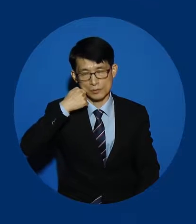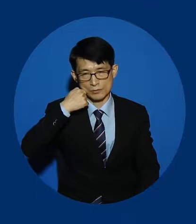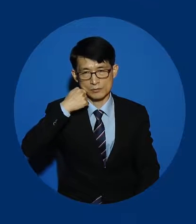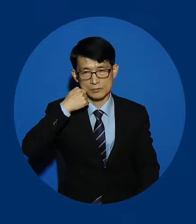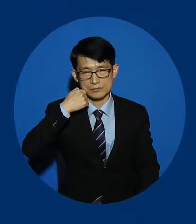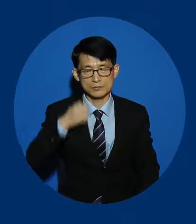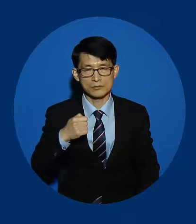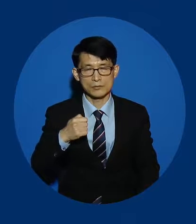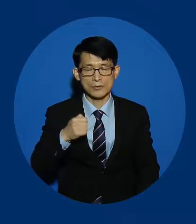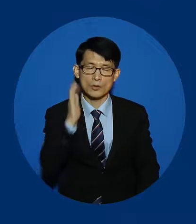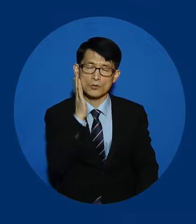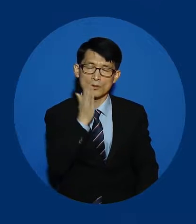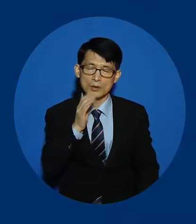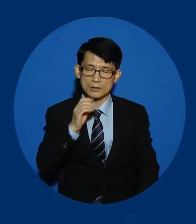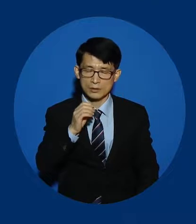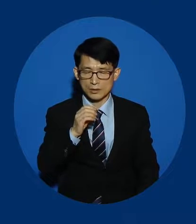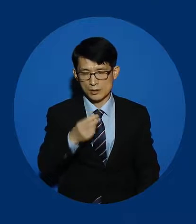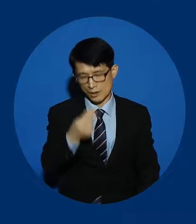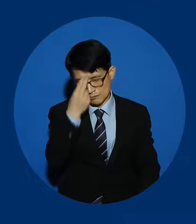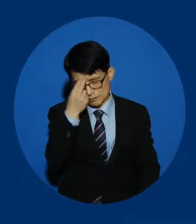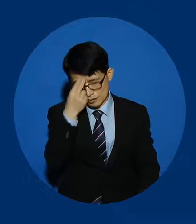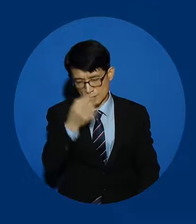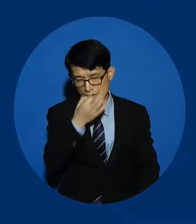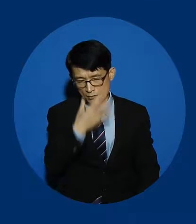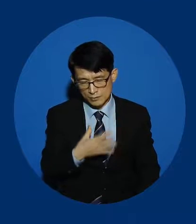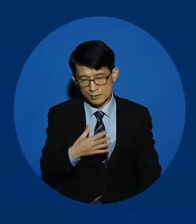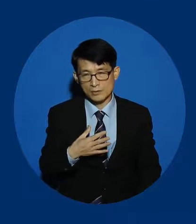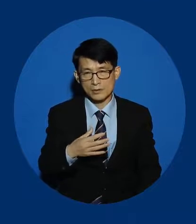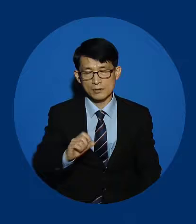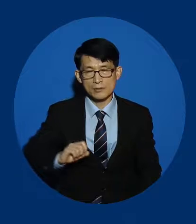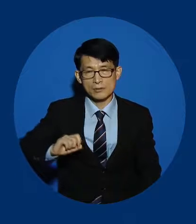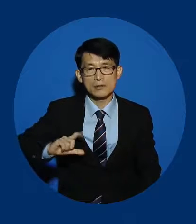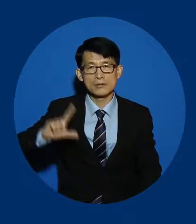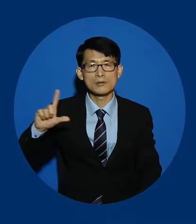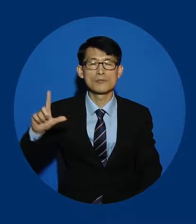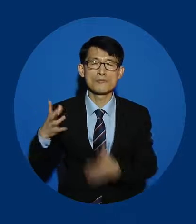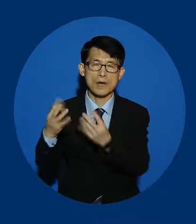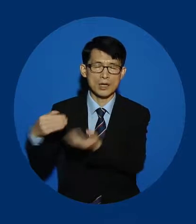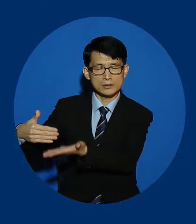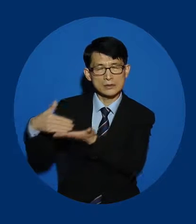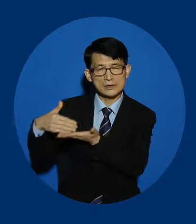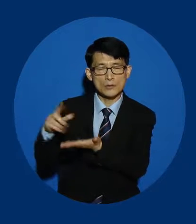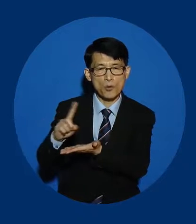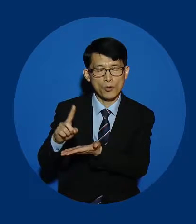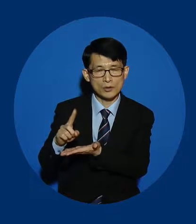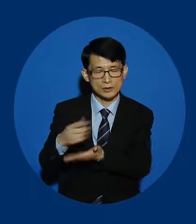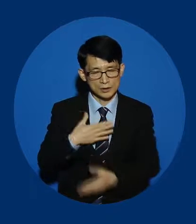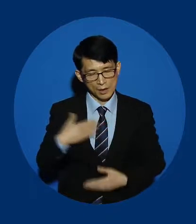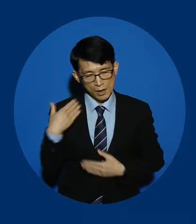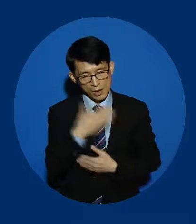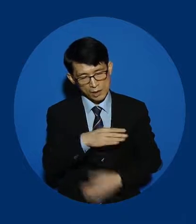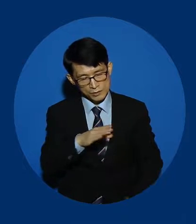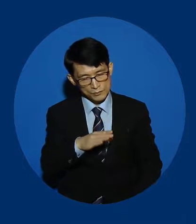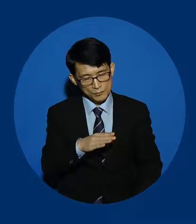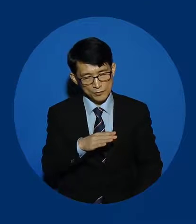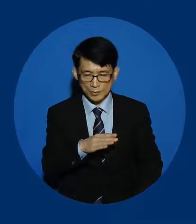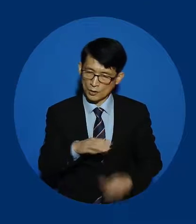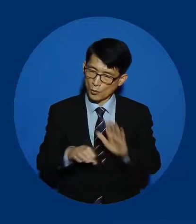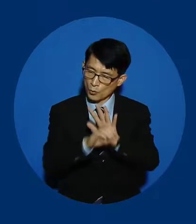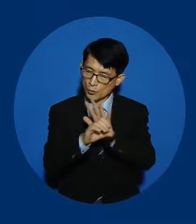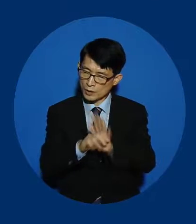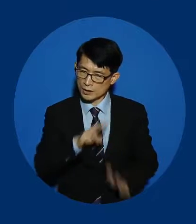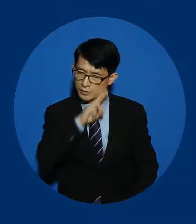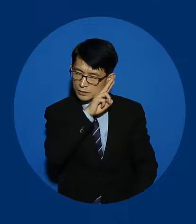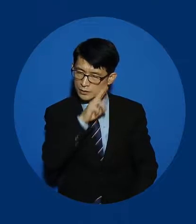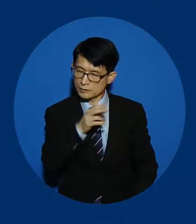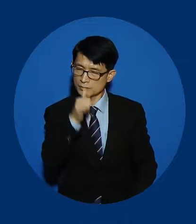많이 받았거든요. 의심 증세가 있는데 물어볼 곳이 없다. 대통령께서 그 대면 접촉